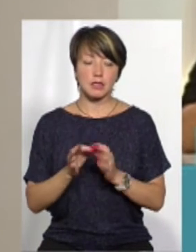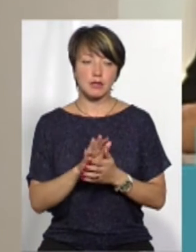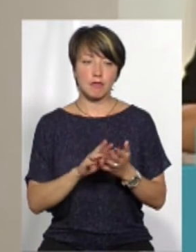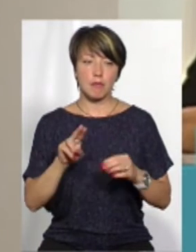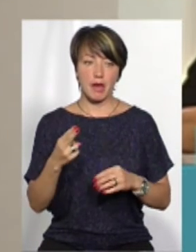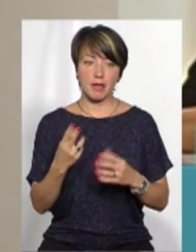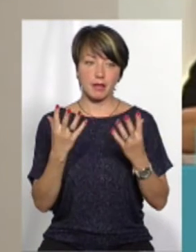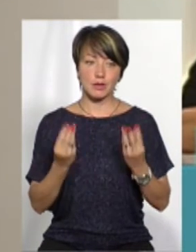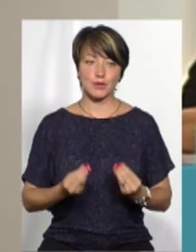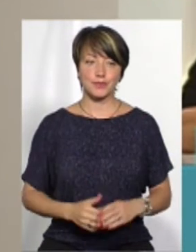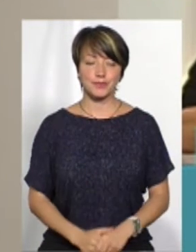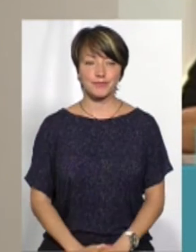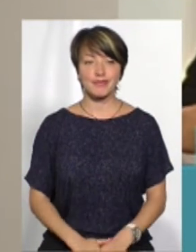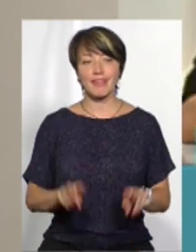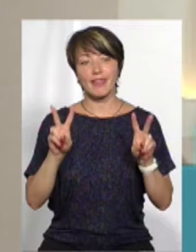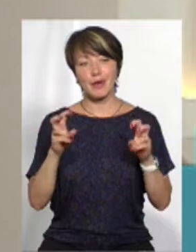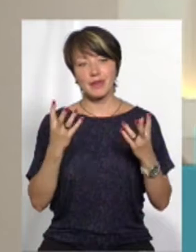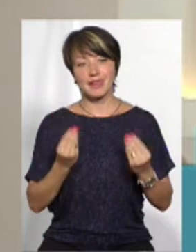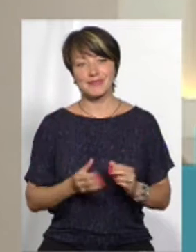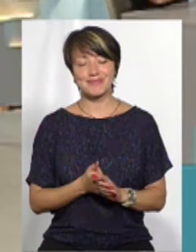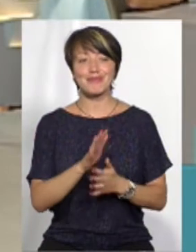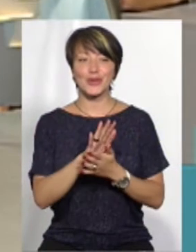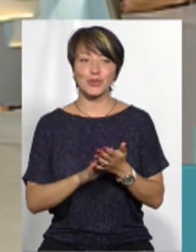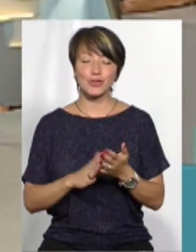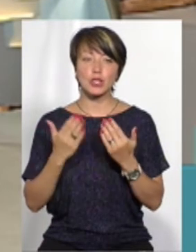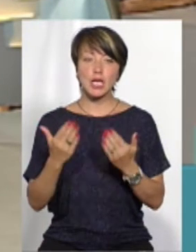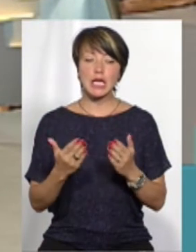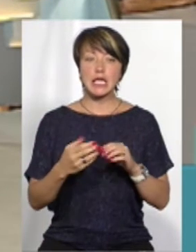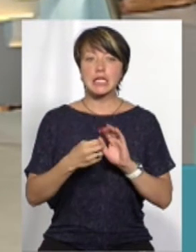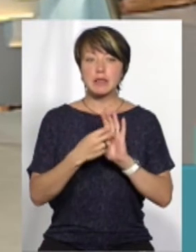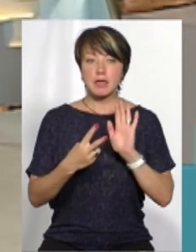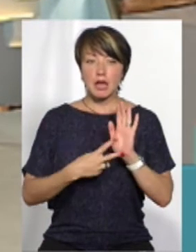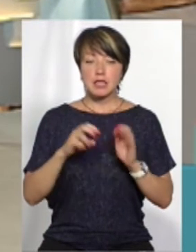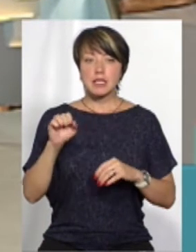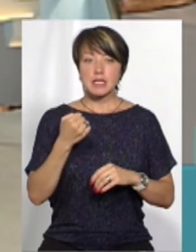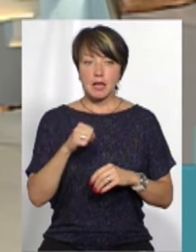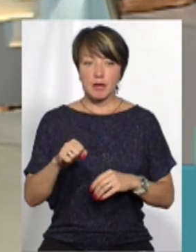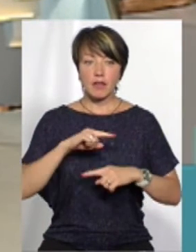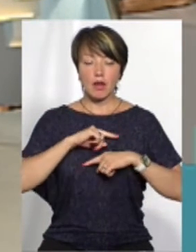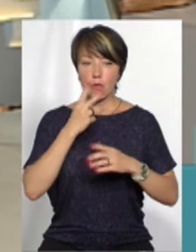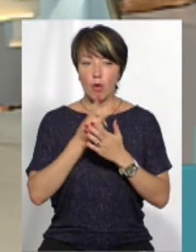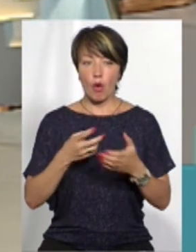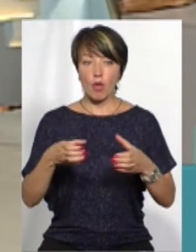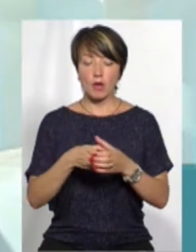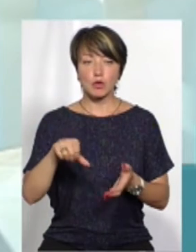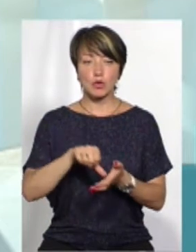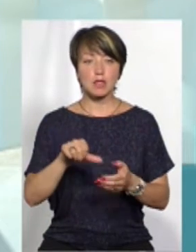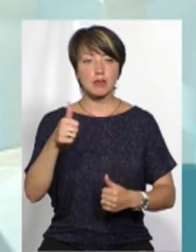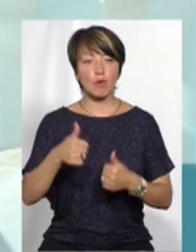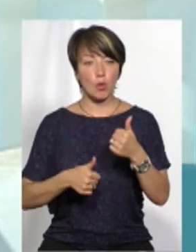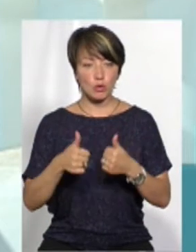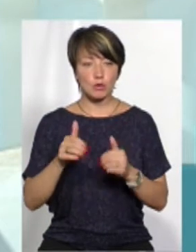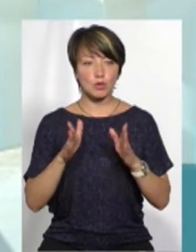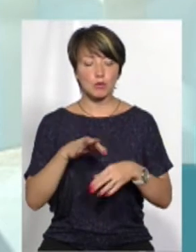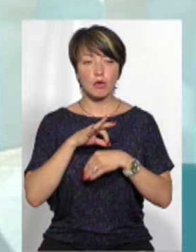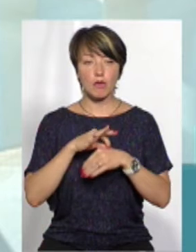в п'ятницю о 19:20 в темі дня. 17 серпня в фінальному показі будуть брати участь 7 колекцій учасників конкурсу,